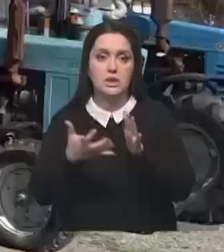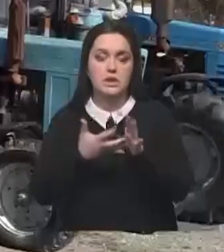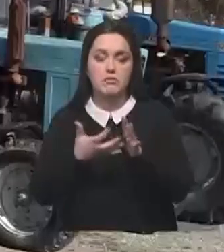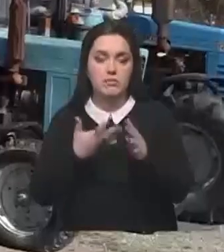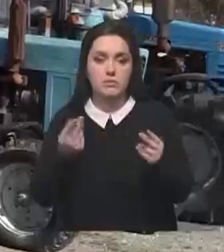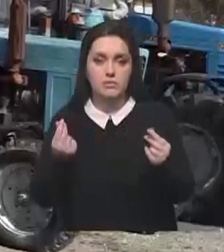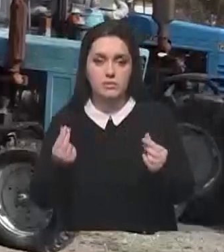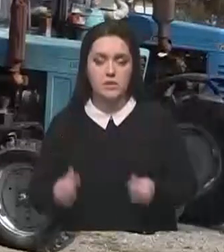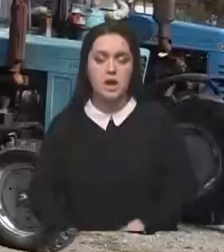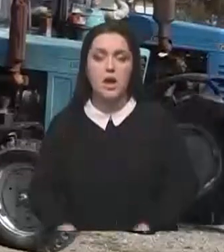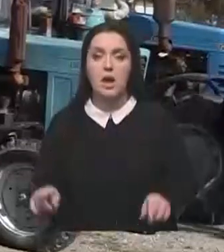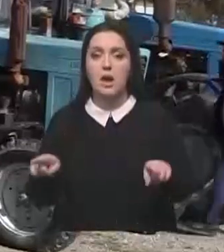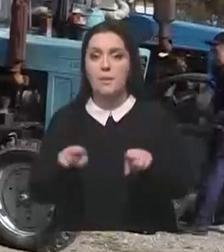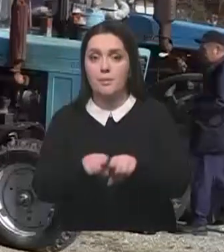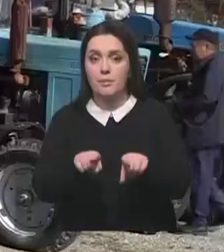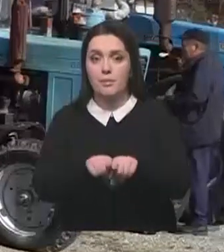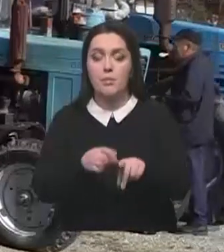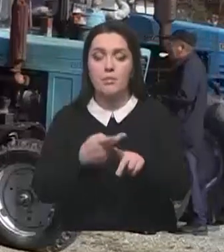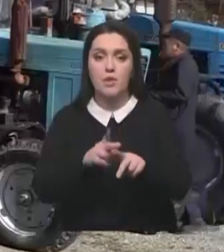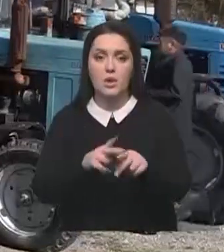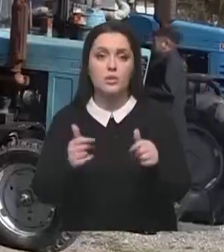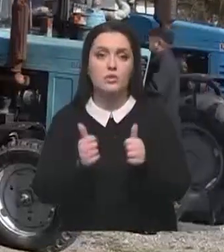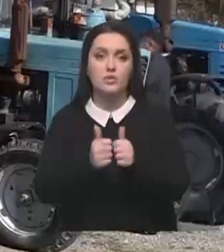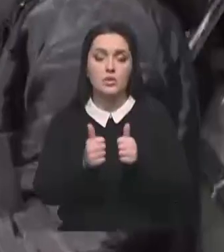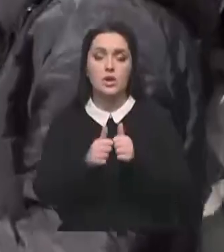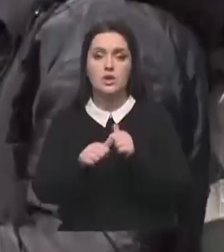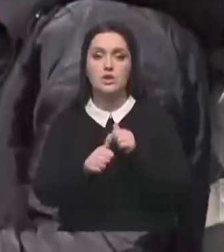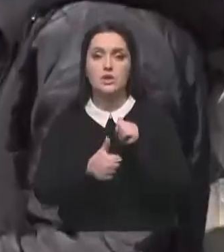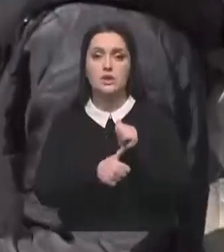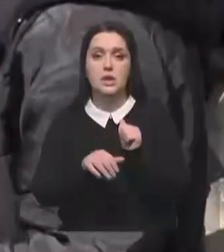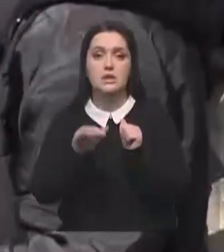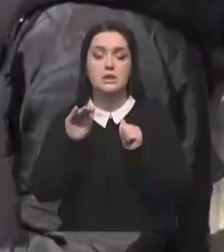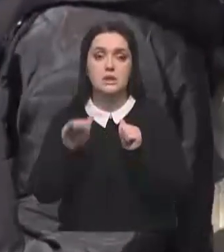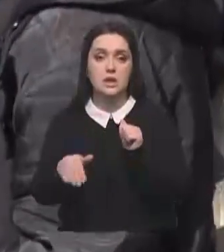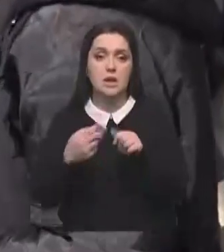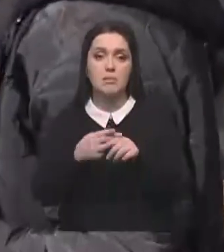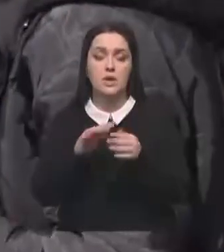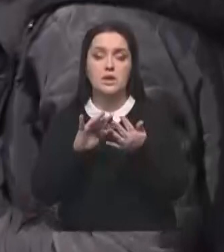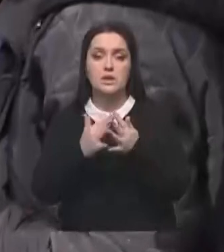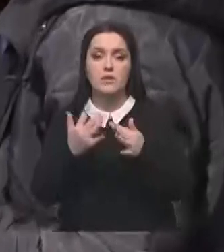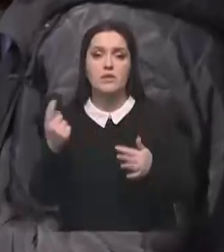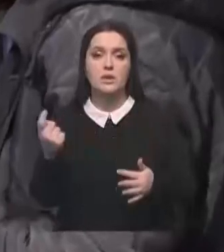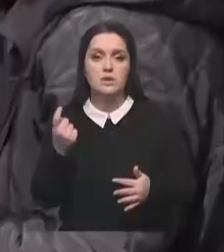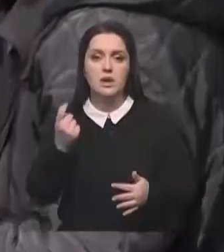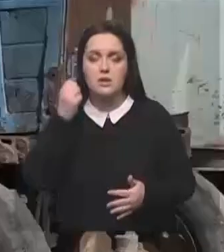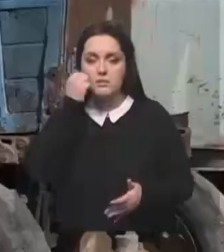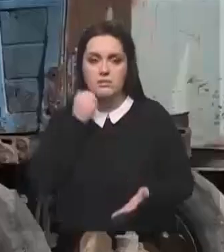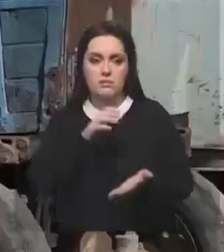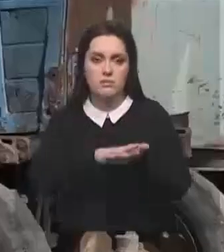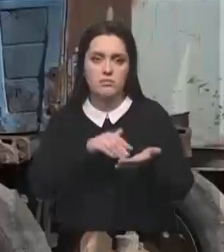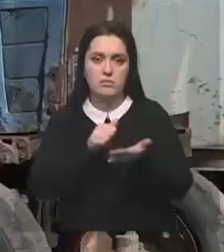средств. Схожее положение дел и у соседей. 16 тысяч агромашин местных крестьянских хозяйств изношены почти